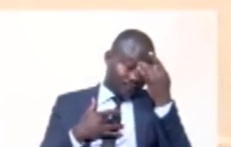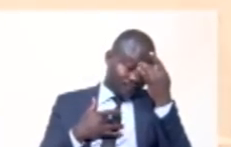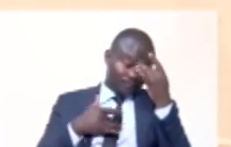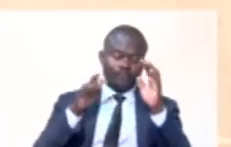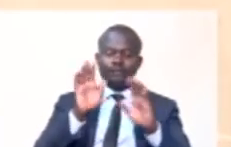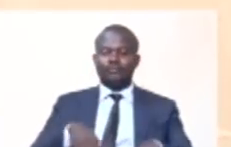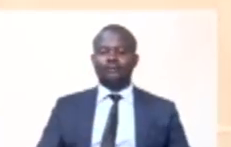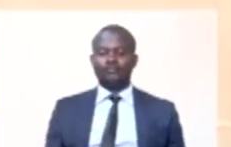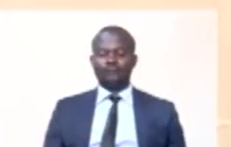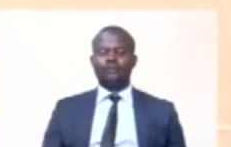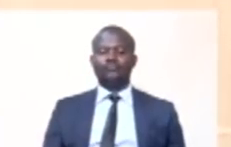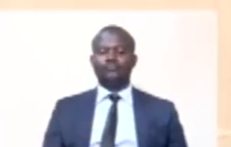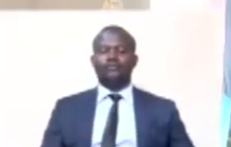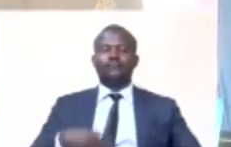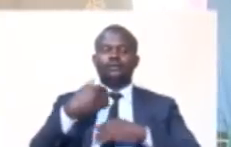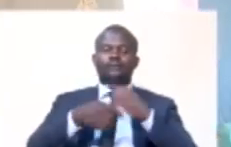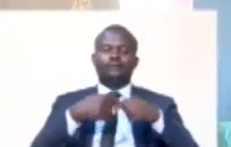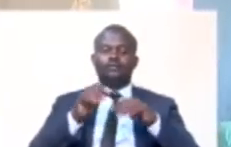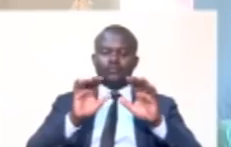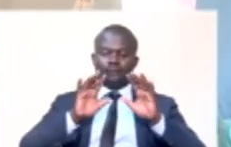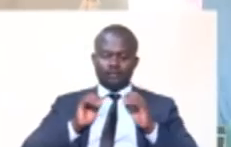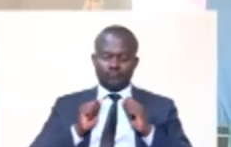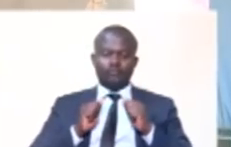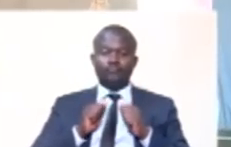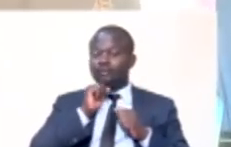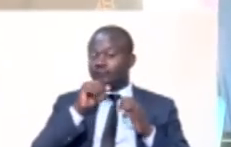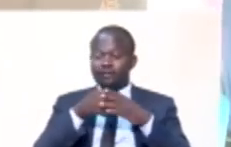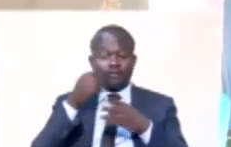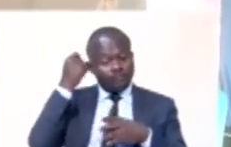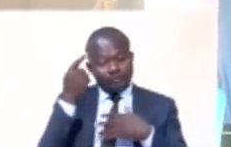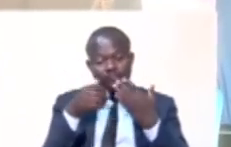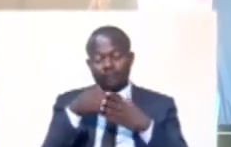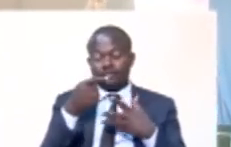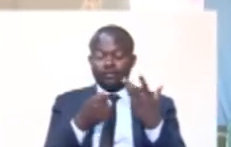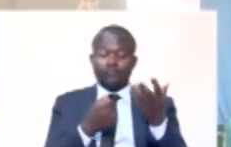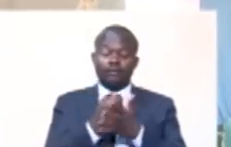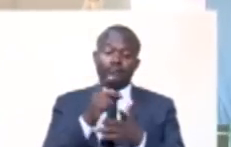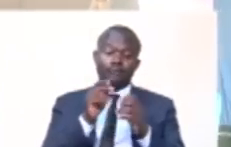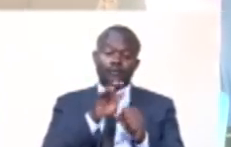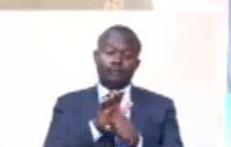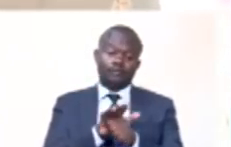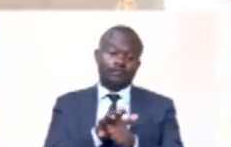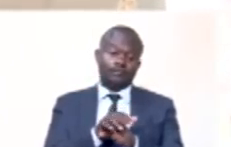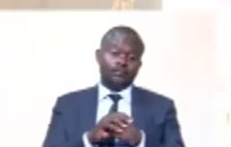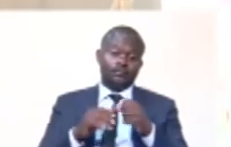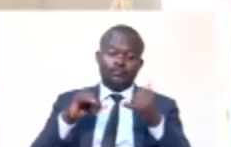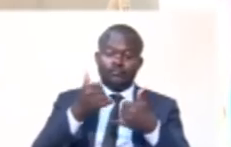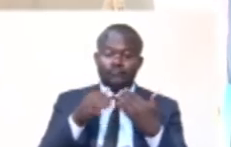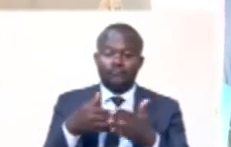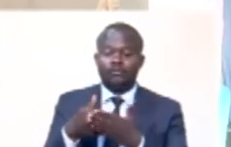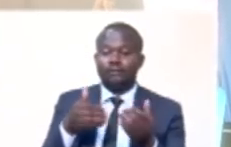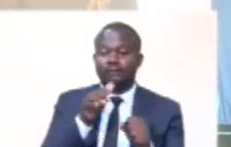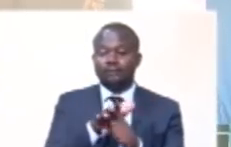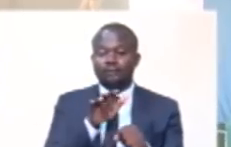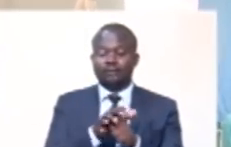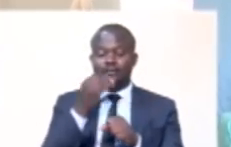babireke bakomeze kwirinda. Nta kuntu nawe wakumva ikintu gisaza amahanga ngo nawe wicara ugikinishe. Cyane cyane